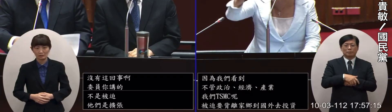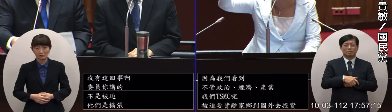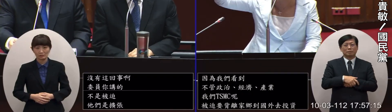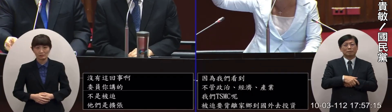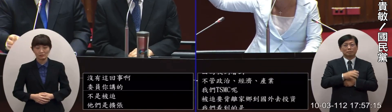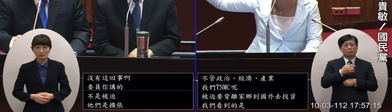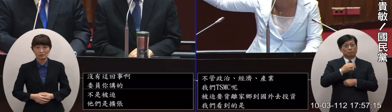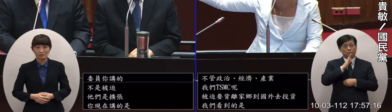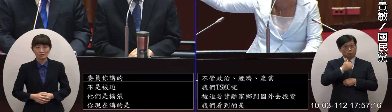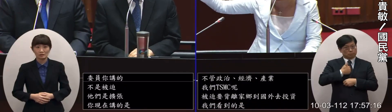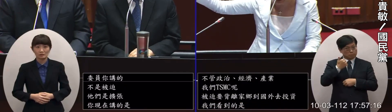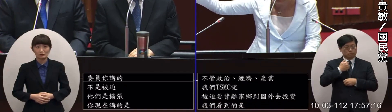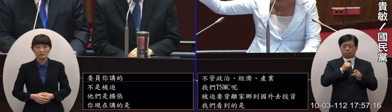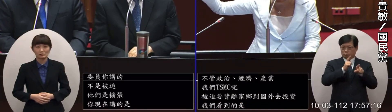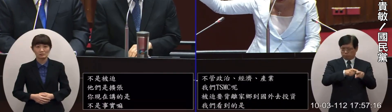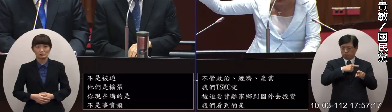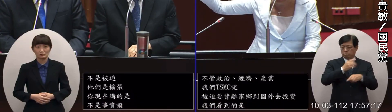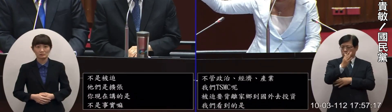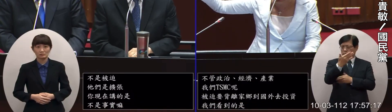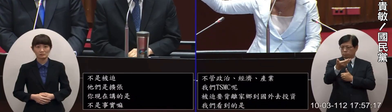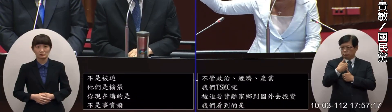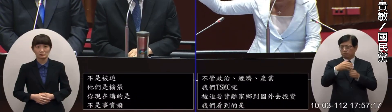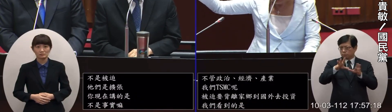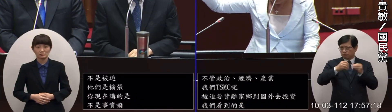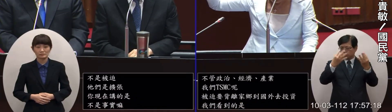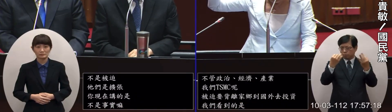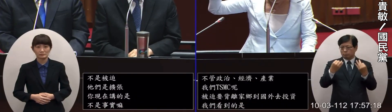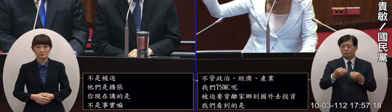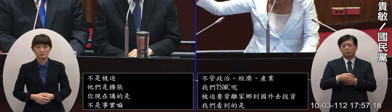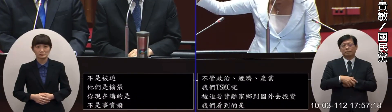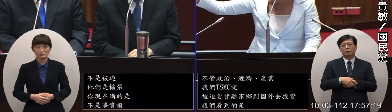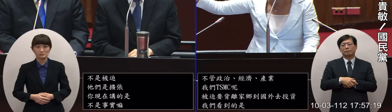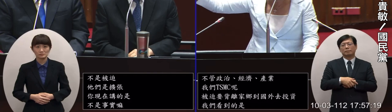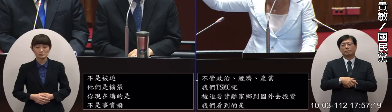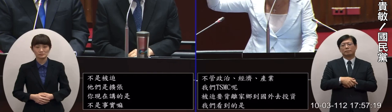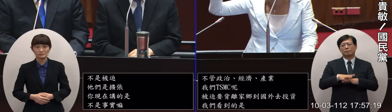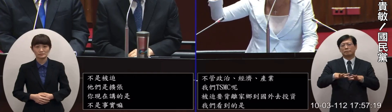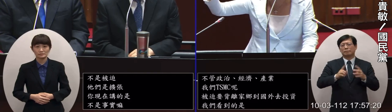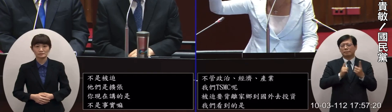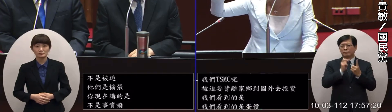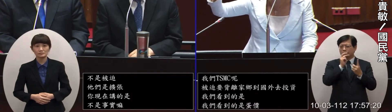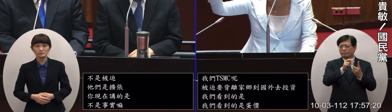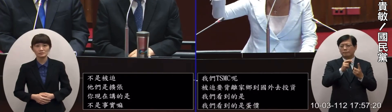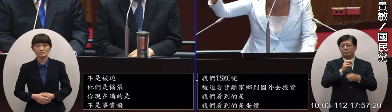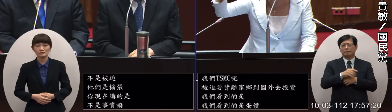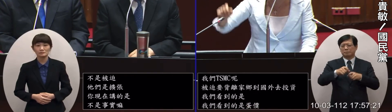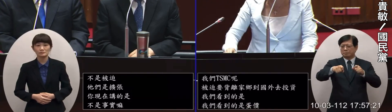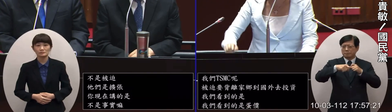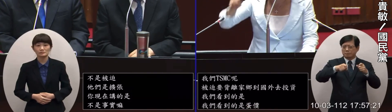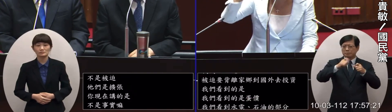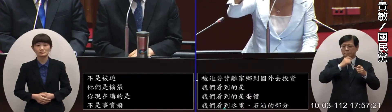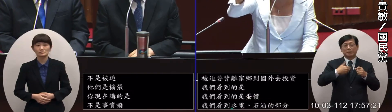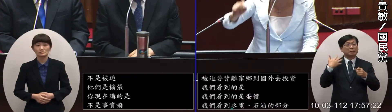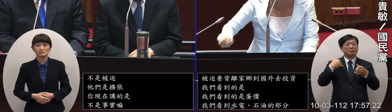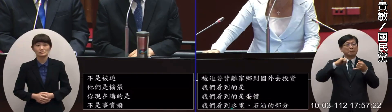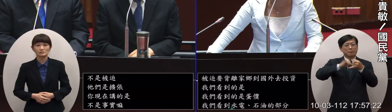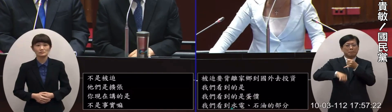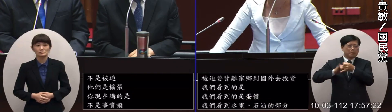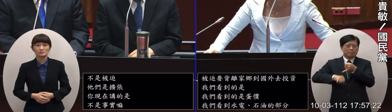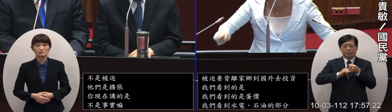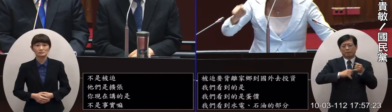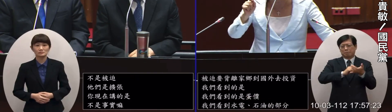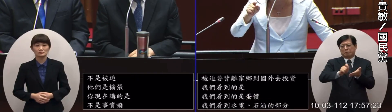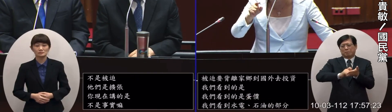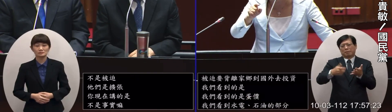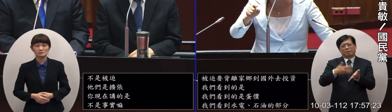是不是事实？我是按照官方出来的数据。我们看到的是政策的支票不停不停的